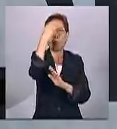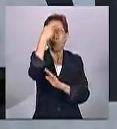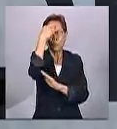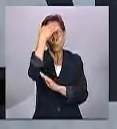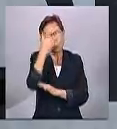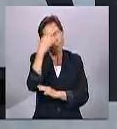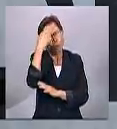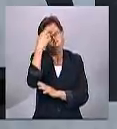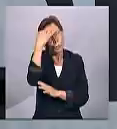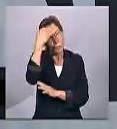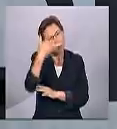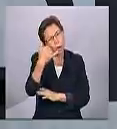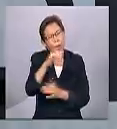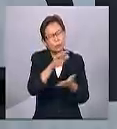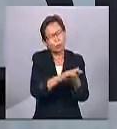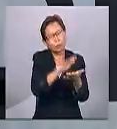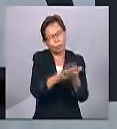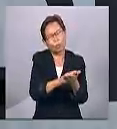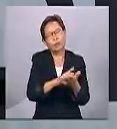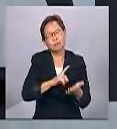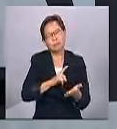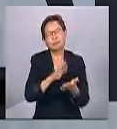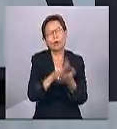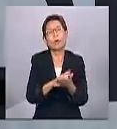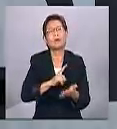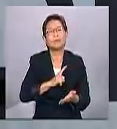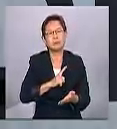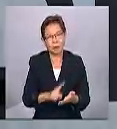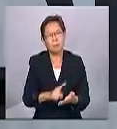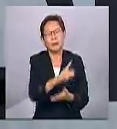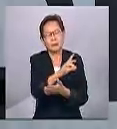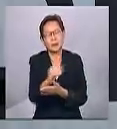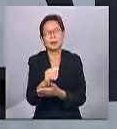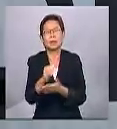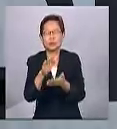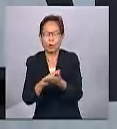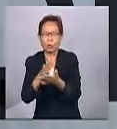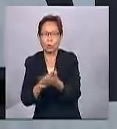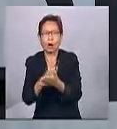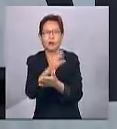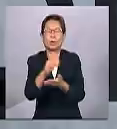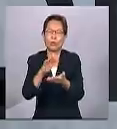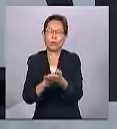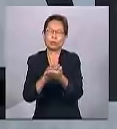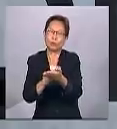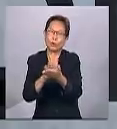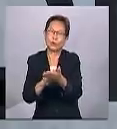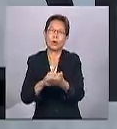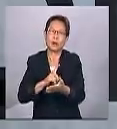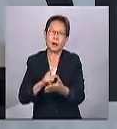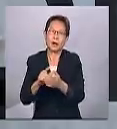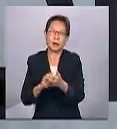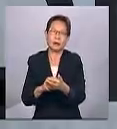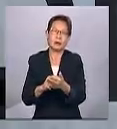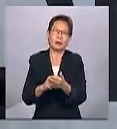daripada sekolah-sekolah tahfiz dan juga sekolah-sekolah ataupun madrasah-madrasah yang mana jemaah